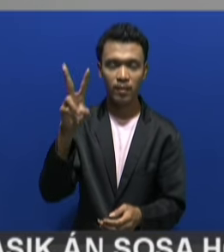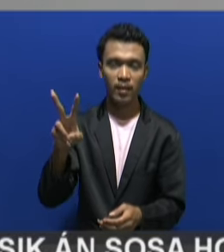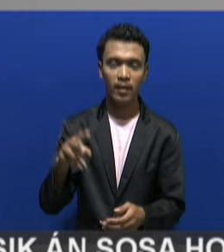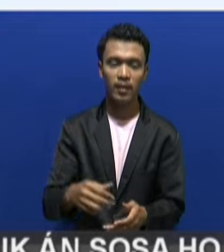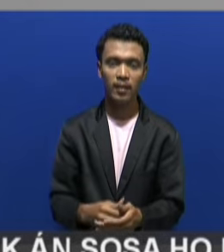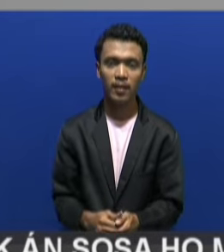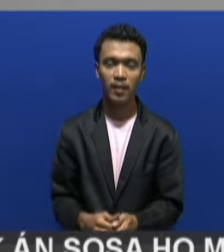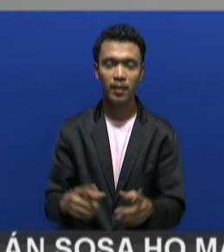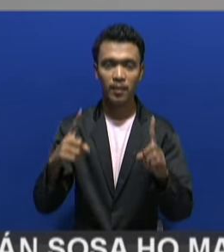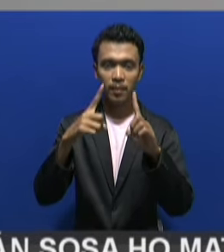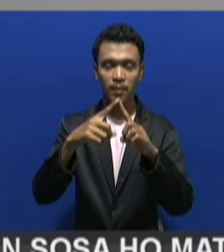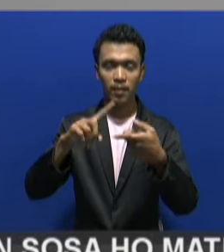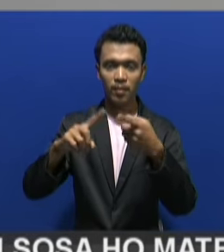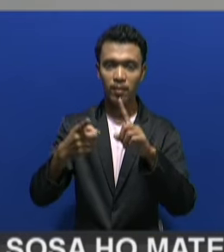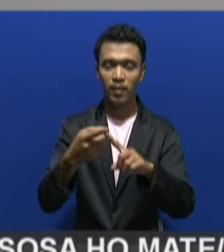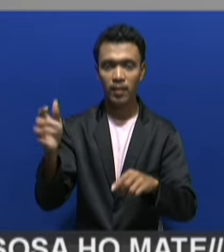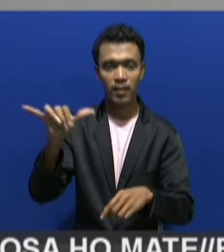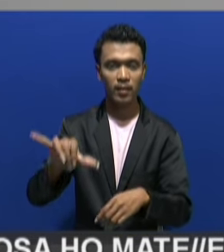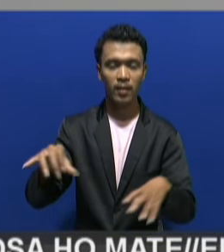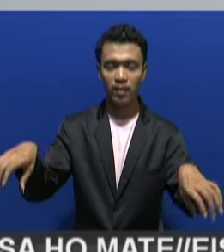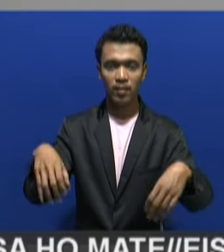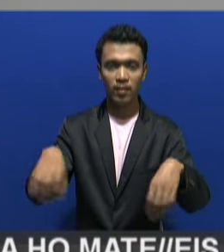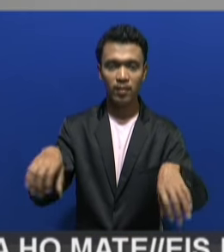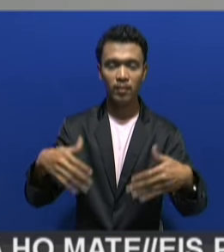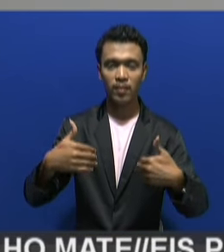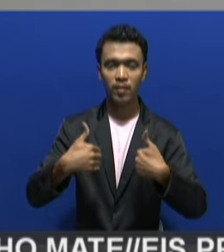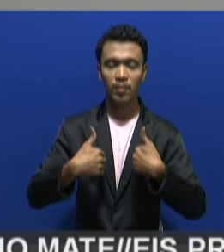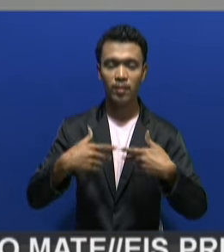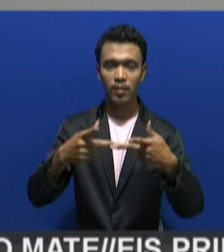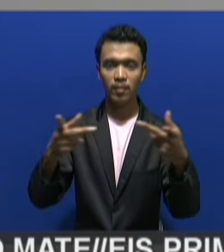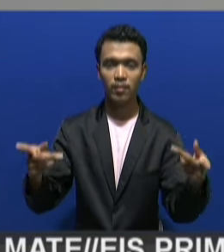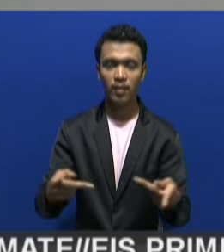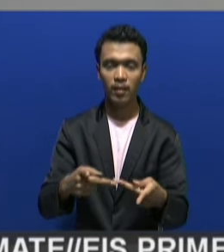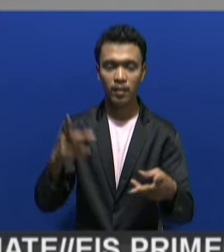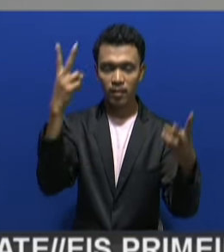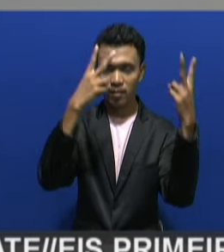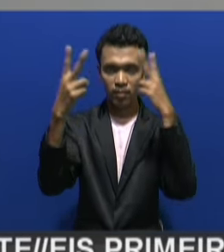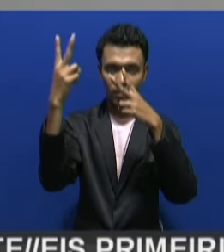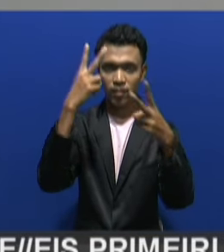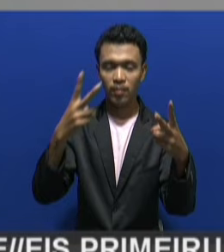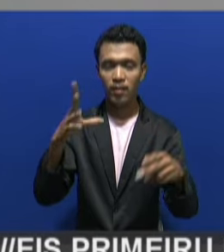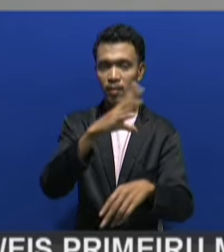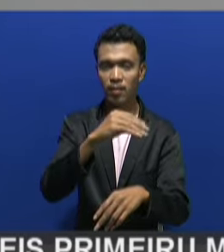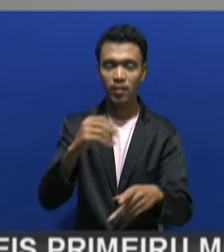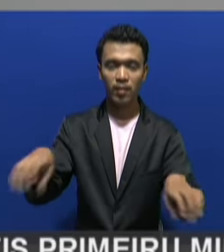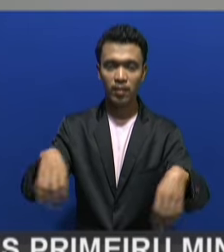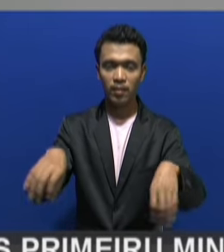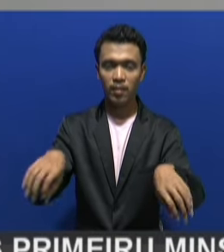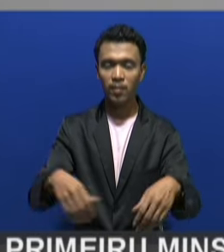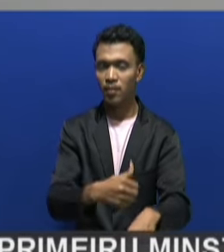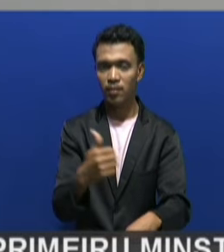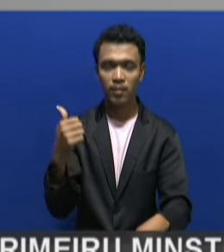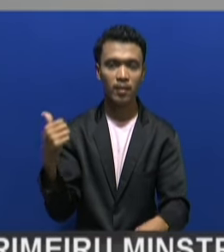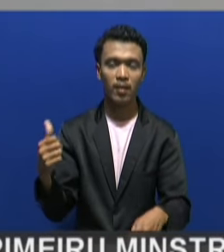dalam kawan-kawan melakukan investasi di bidang pariwisata dan juga mungkin industri lain